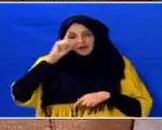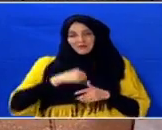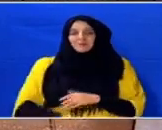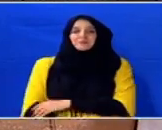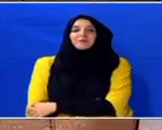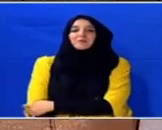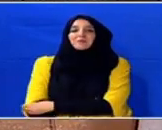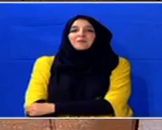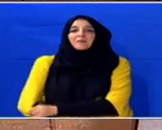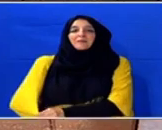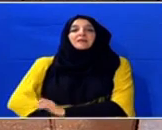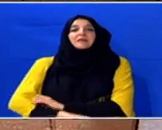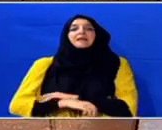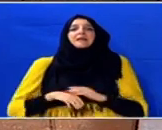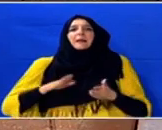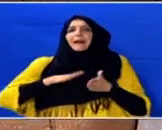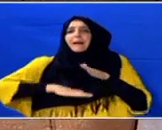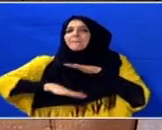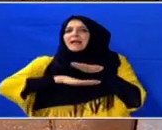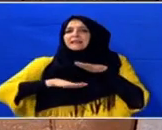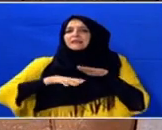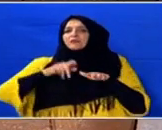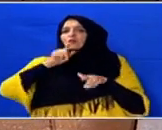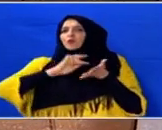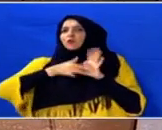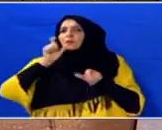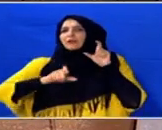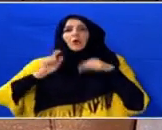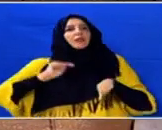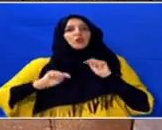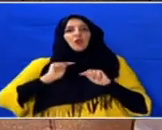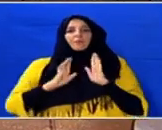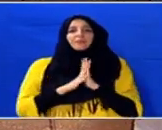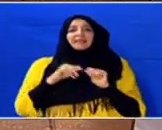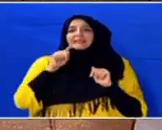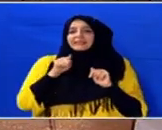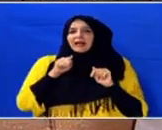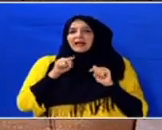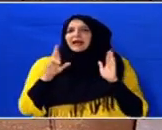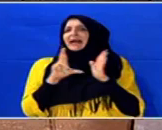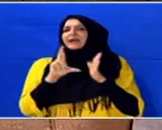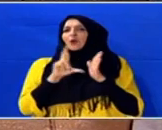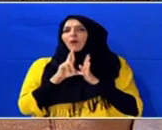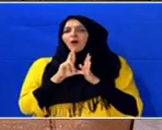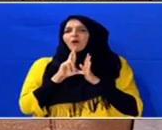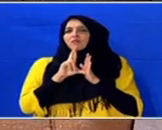الله. الأصل براءة الذمة، قاعدة فقهية